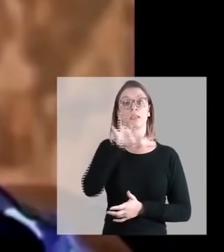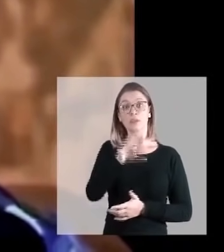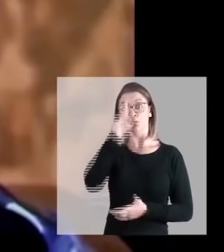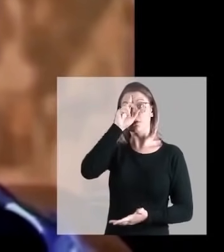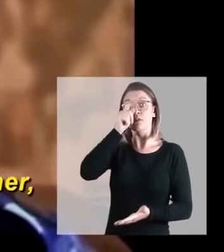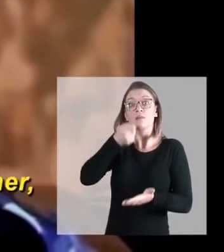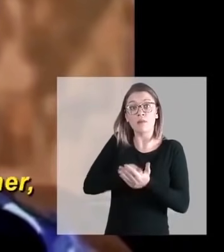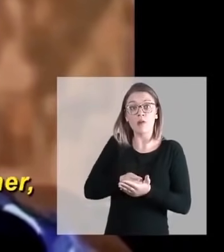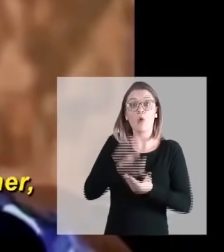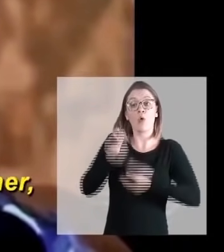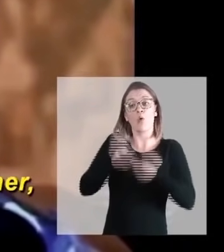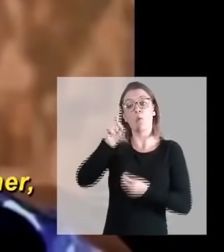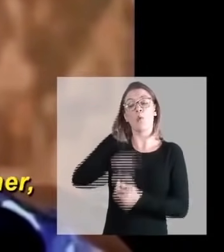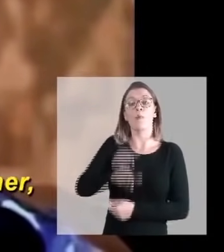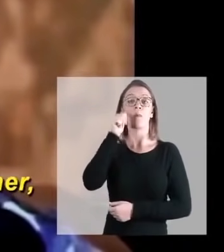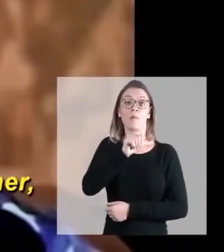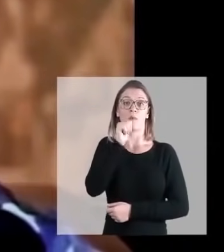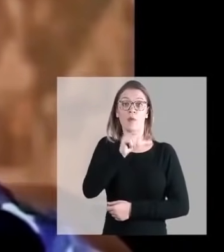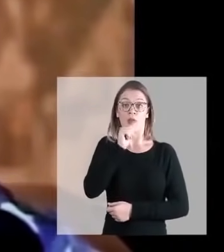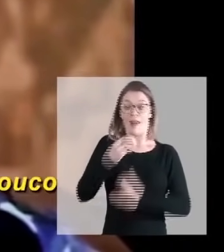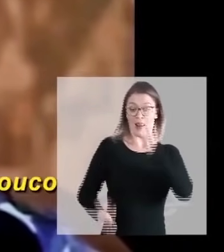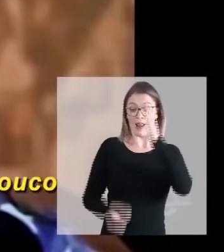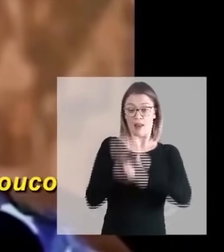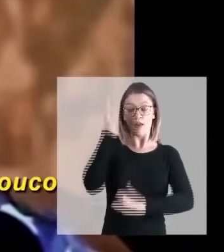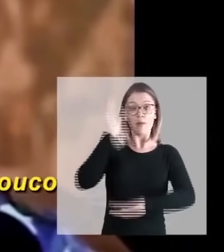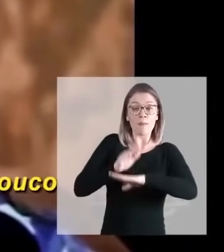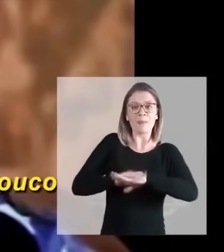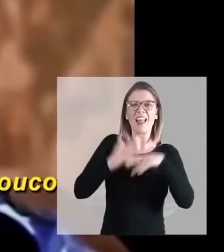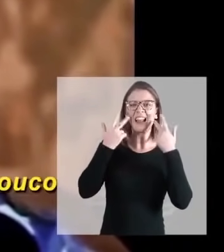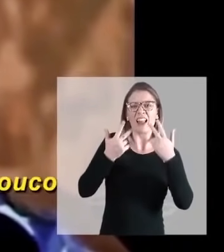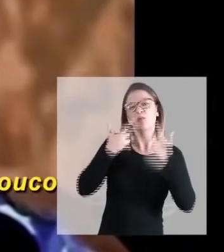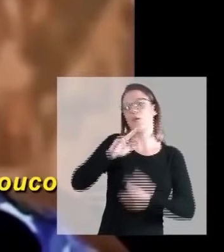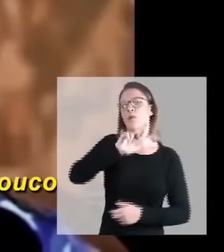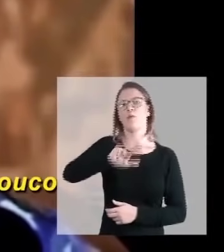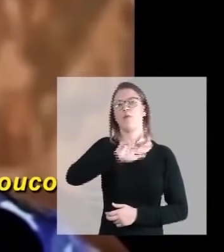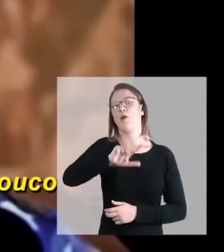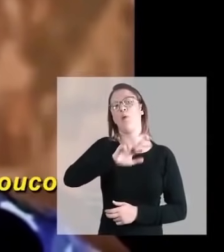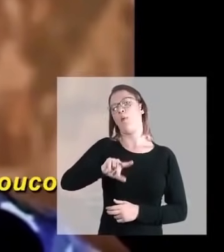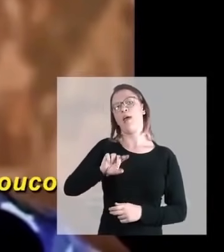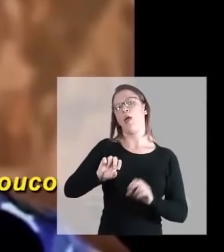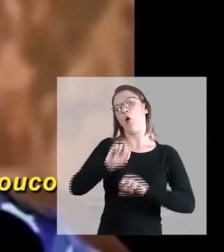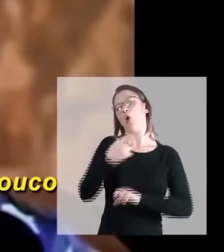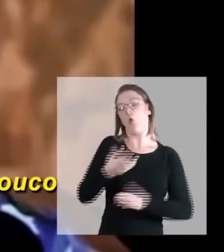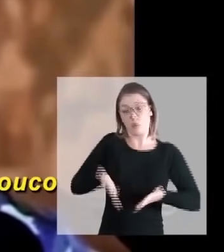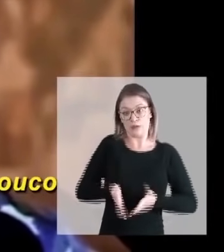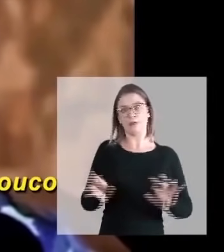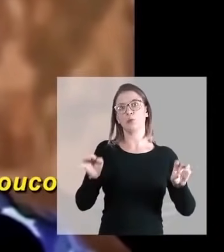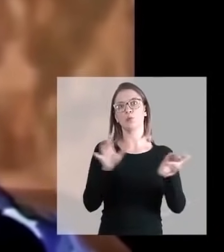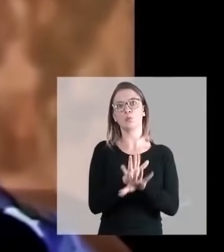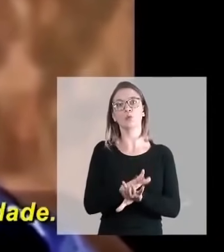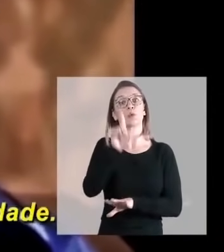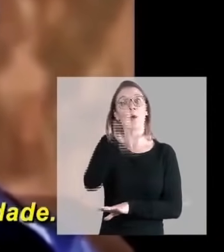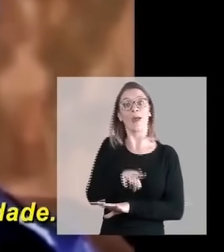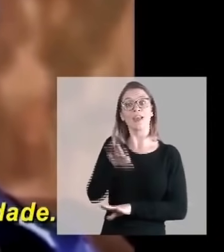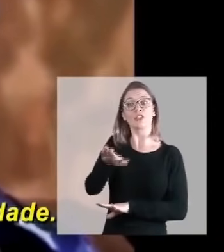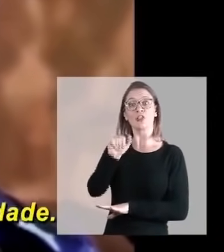son enfance, qui la détermine comme femme, qui crée en elle quelque chose qui n'est pas du tout une donnée, une essence, qui crée en elle ce